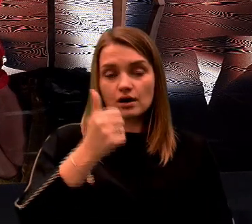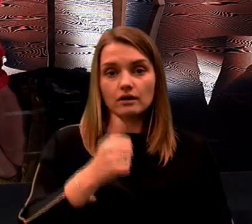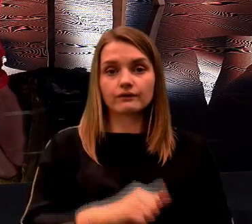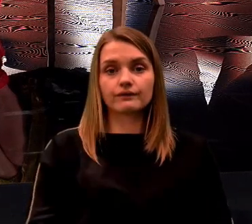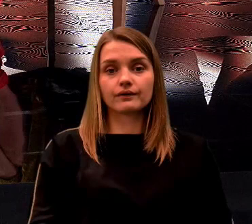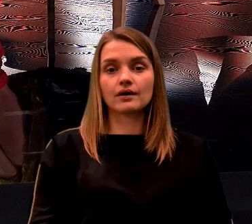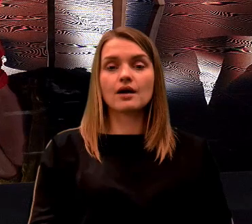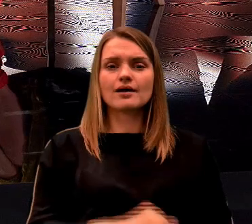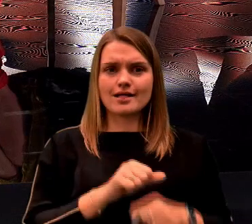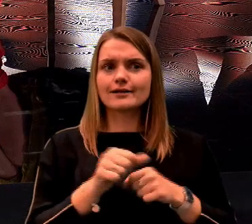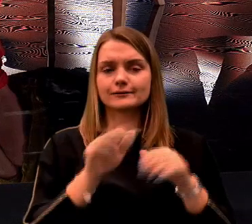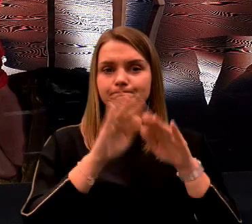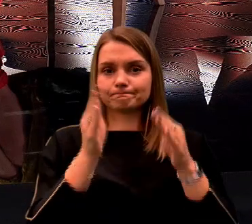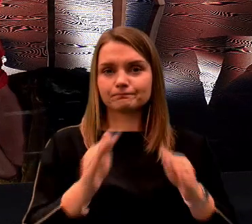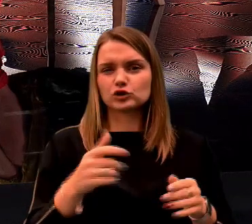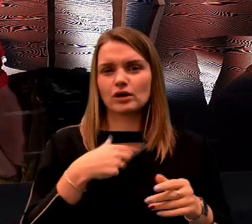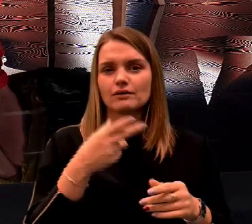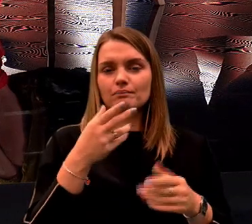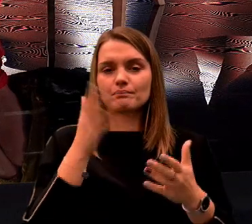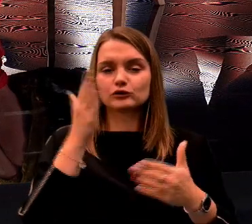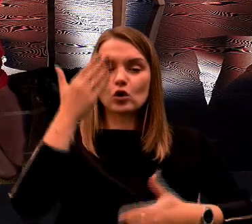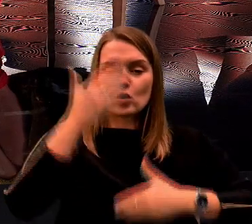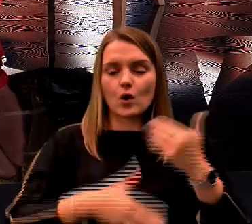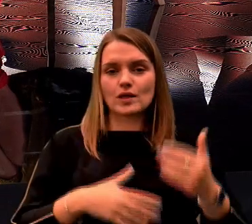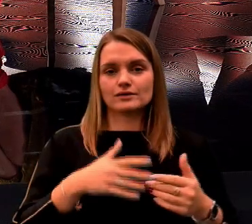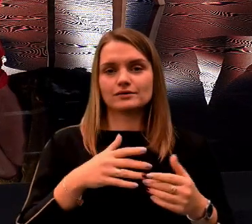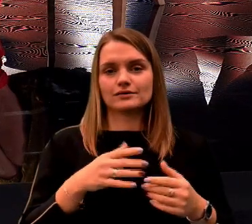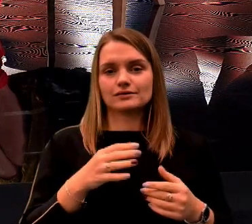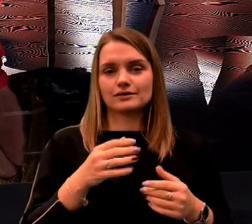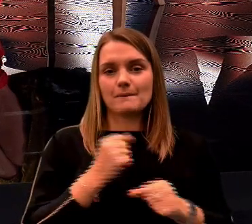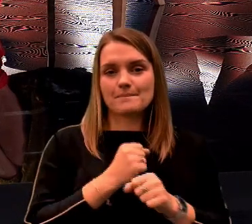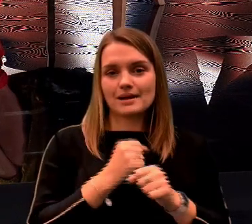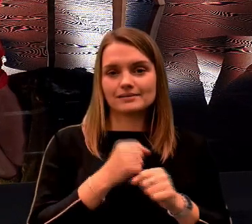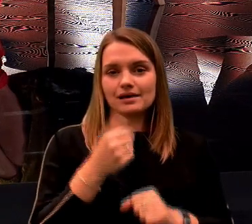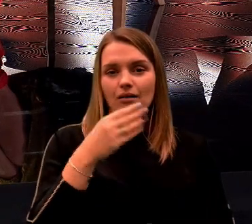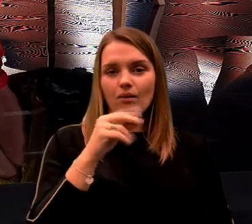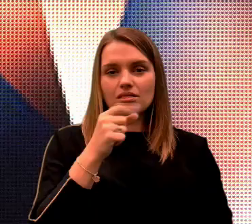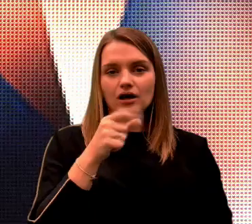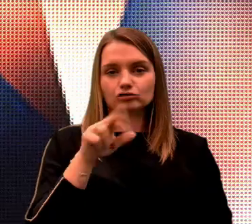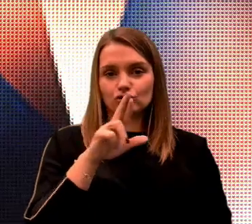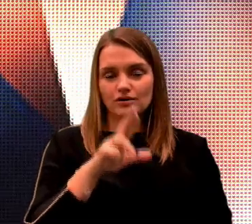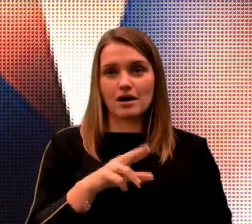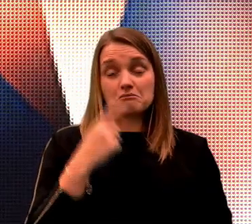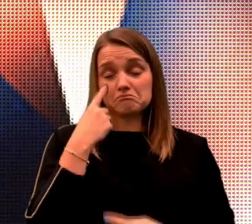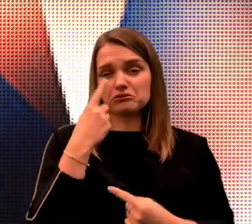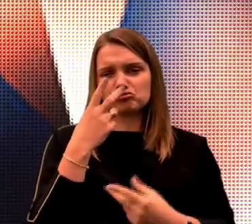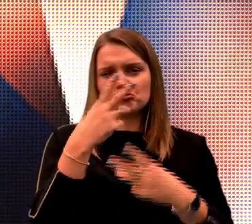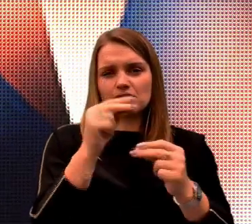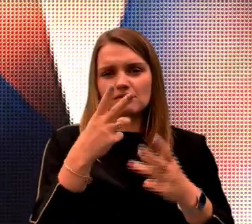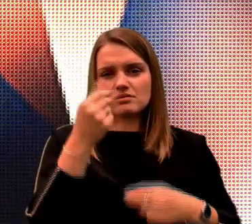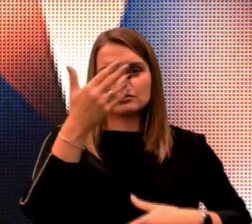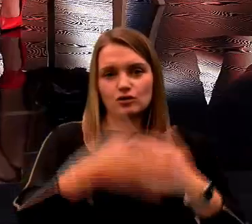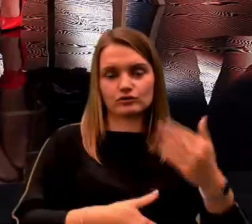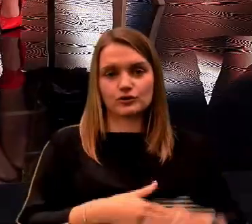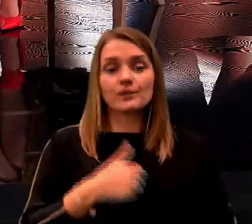mówią, że się w ogóle skończy funkcja menedżera w takiej roli, w jakiej ją znamy. Nie, u was się nie skończy. Ja mam takie pytanie, przepraszam,